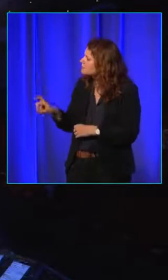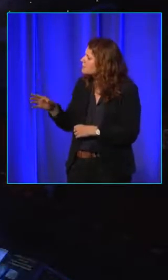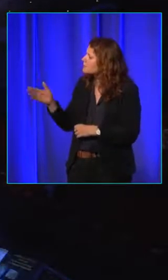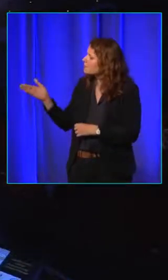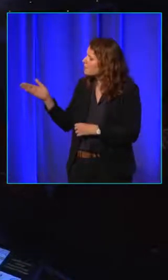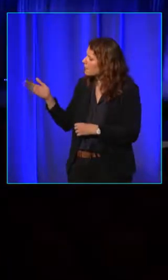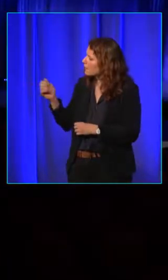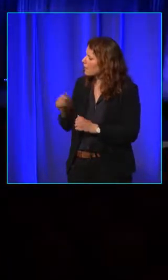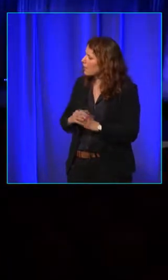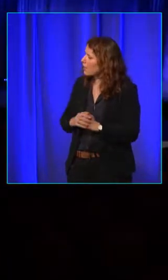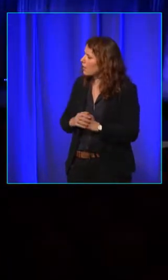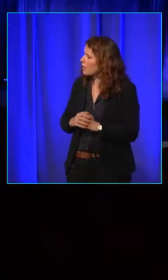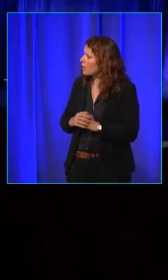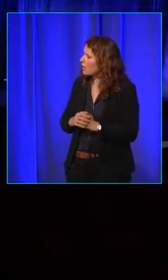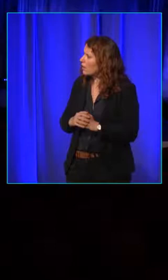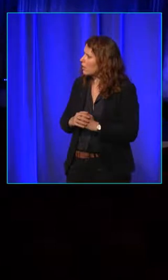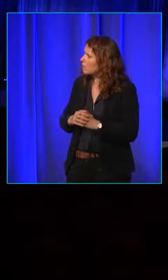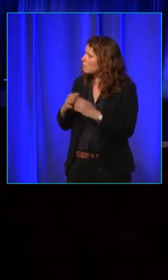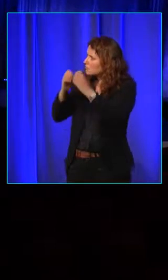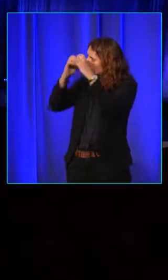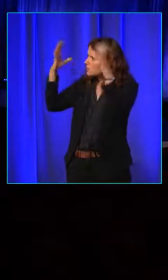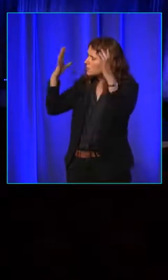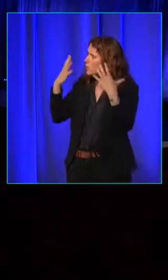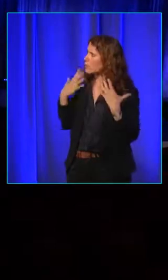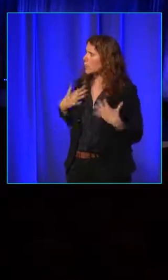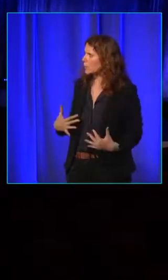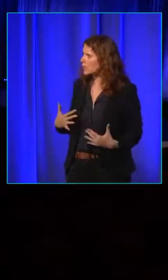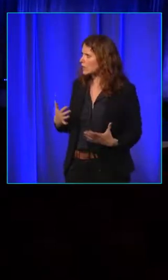était l'intérêt aussi de la simulation motrice à